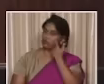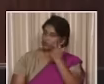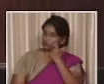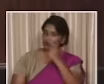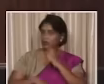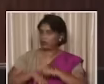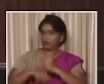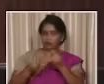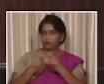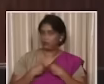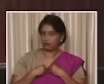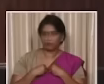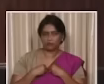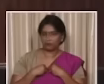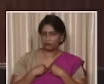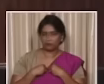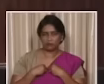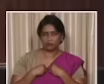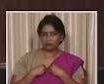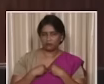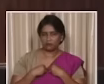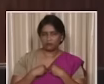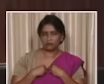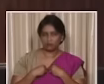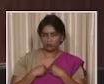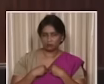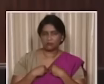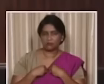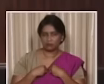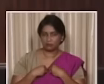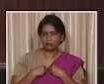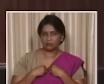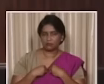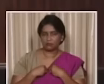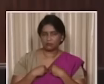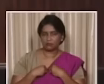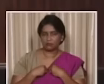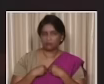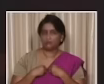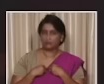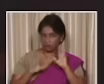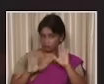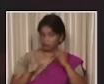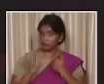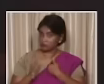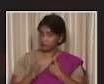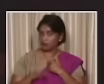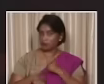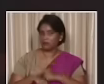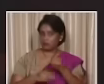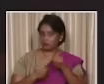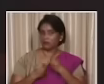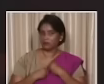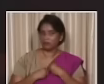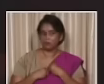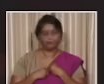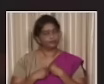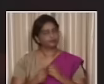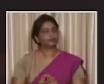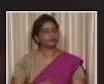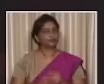ජනාධිපතිතුමා විවේචනය කිරීම වරප්‍රසාද ප්‍රශ්නේ වරප්‍රසාද යටතේ අයිතියක් නැහැ. හරි මට කරුණා කළ අවස්ථාව දෙන්න ගරු